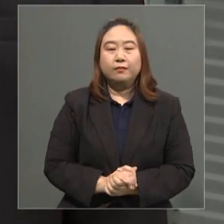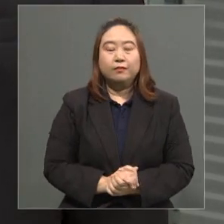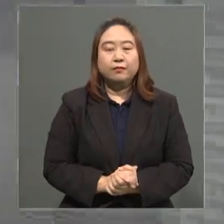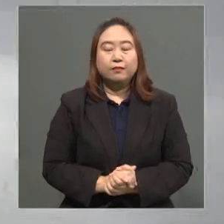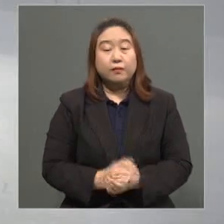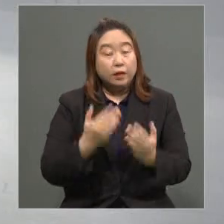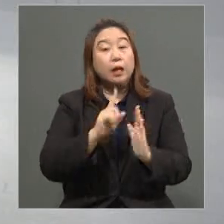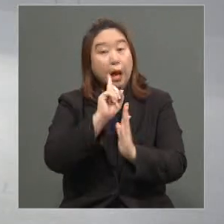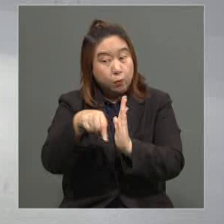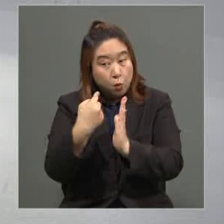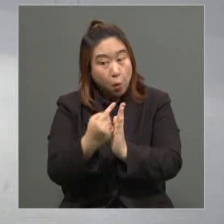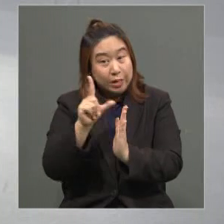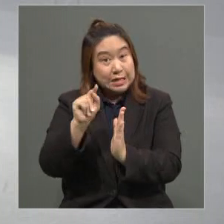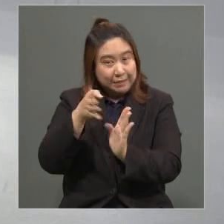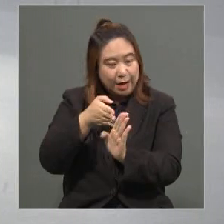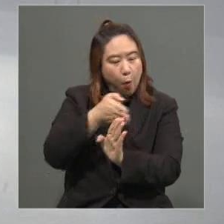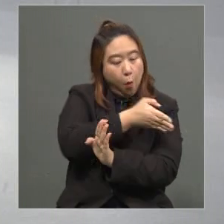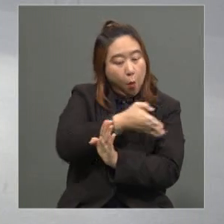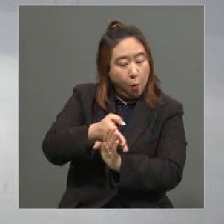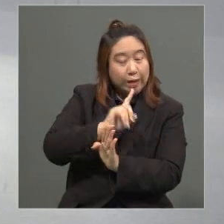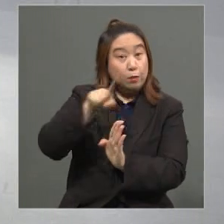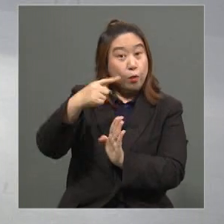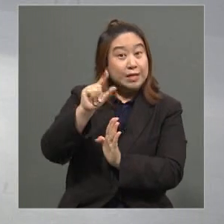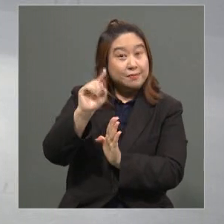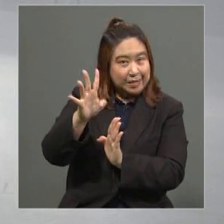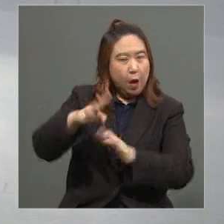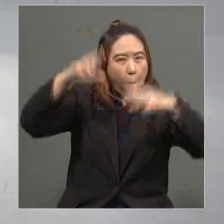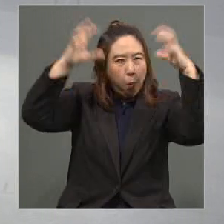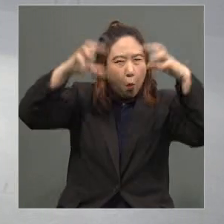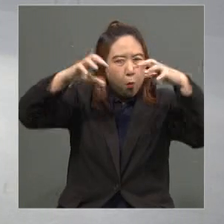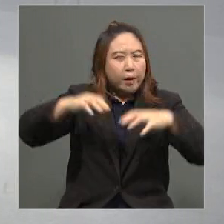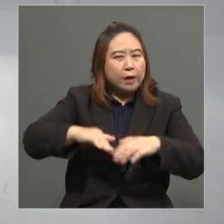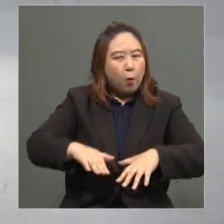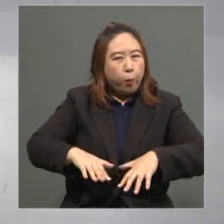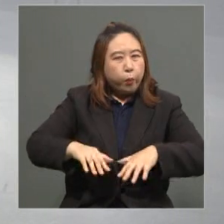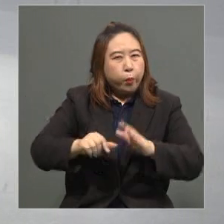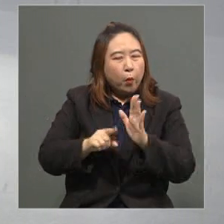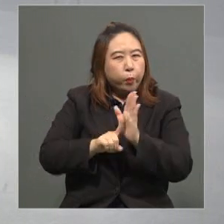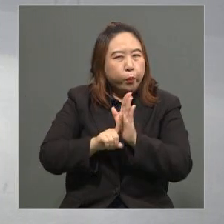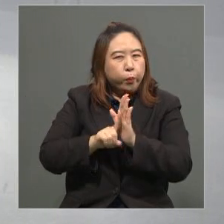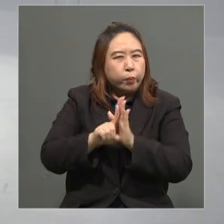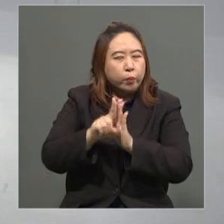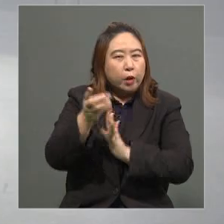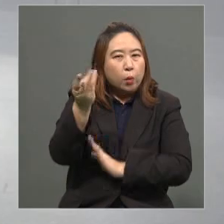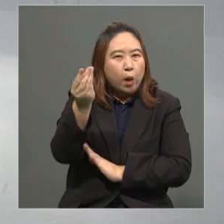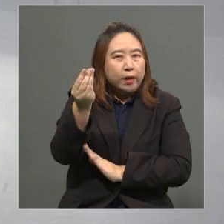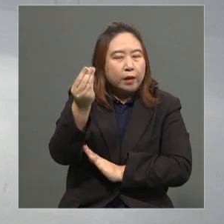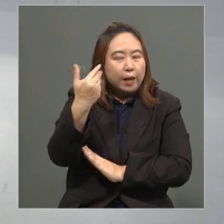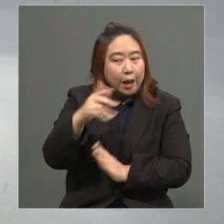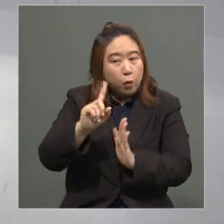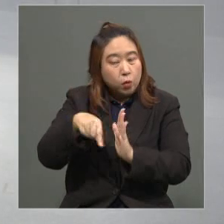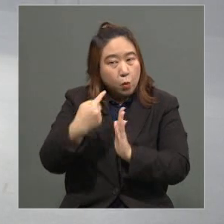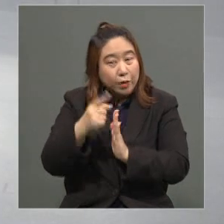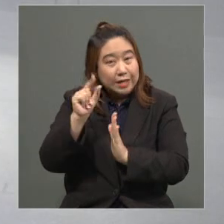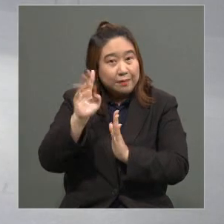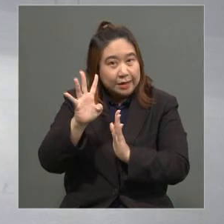ใน 24 ชั่โงที่ผ่านมาฝนสักสมสูงสุดอยู่ที่ไหนและอย่นพอออกคาดการไ้ 24 ชั่วโงทจะสู